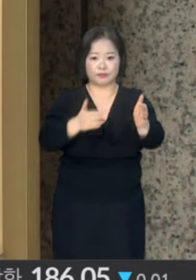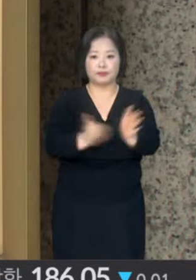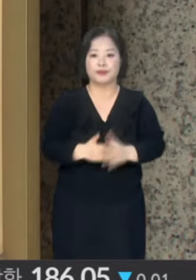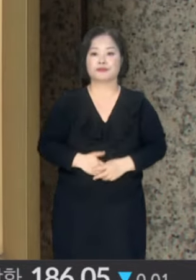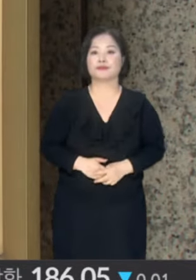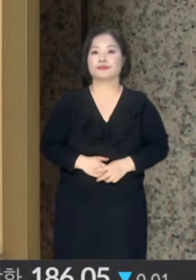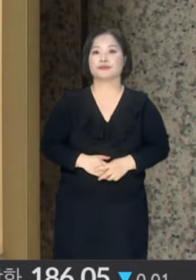촉구했습니다